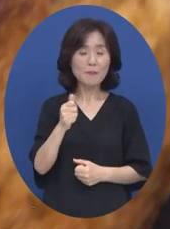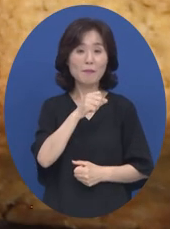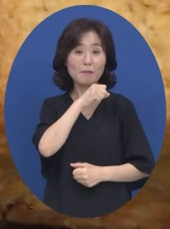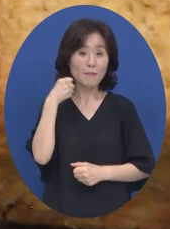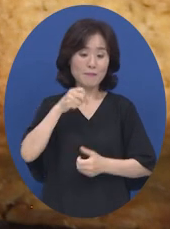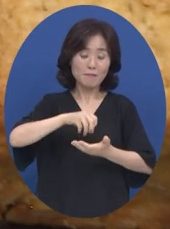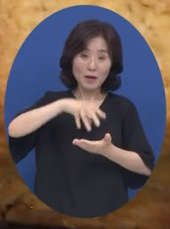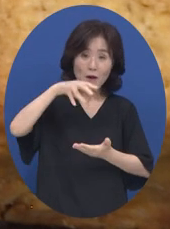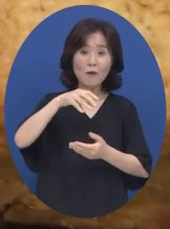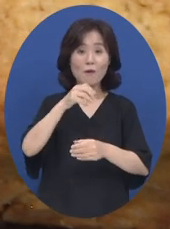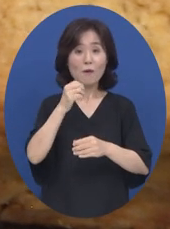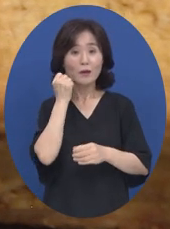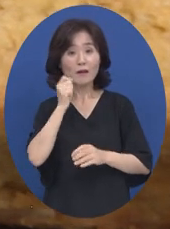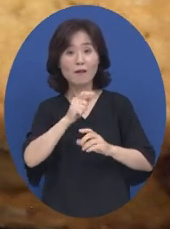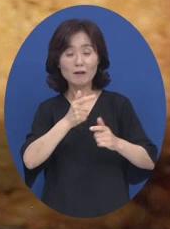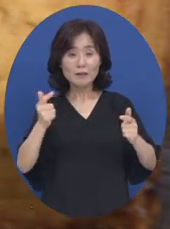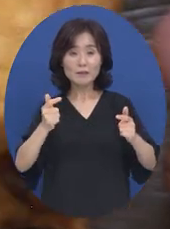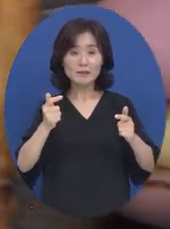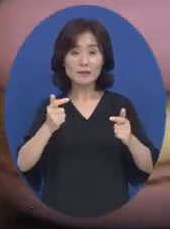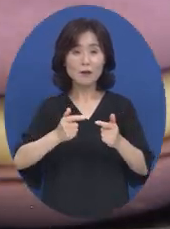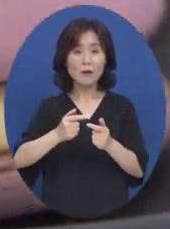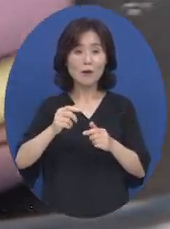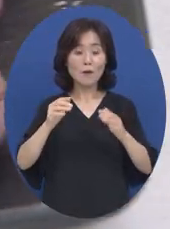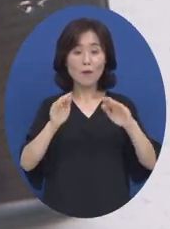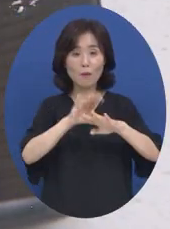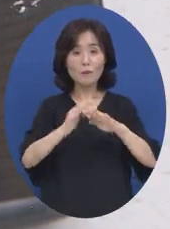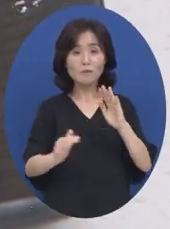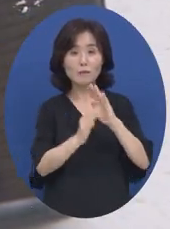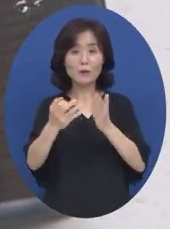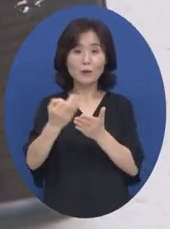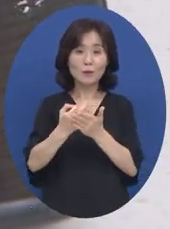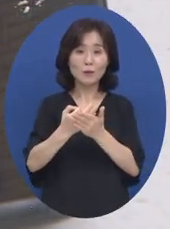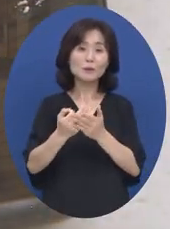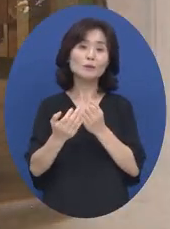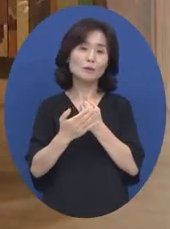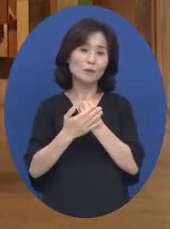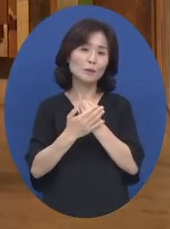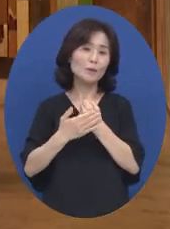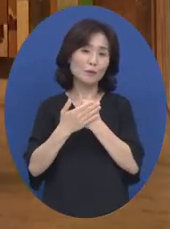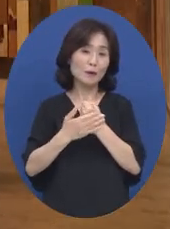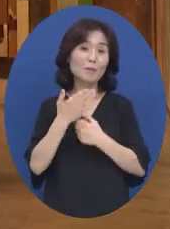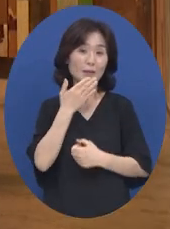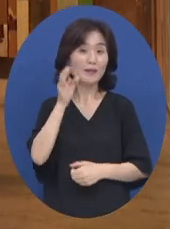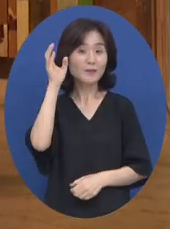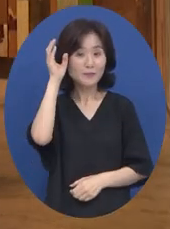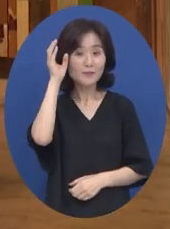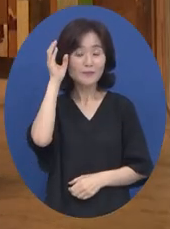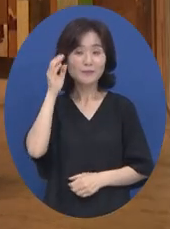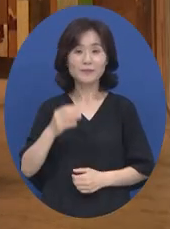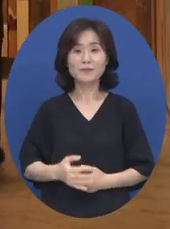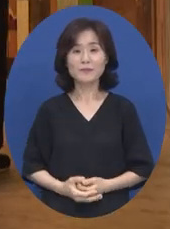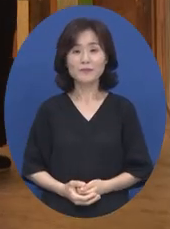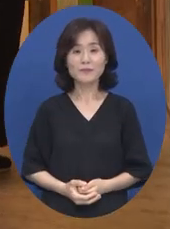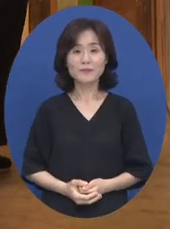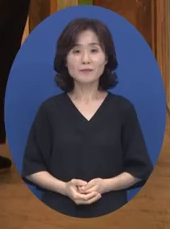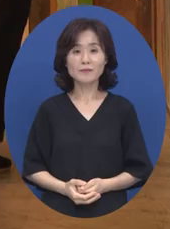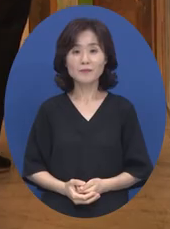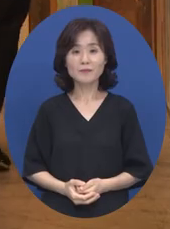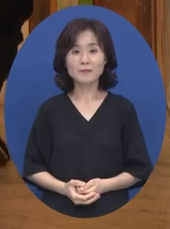과자들. 경기 지역 농가 소득 증대에도 큰 힘이 되어줄 것으로 보입니다. 경기지TV 구영슬입니다.